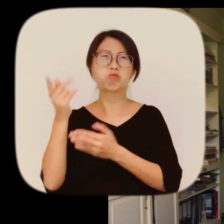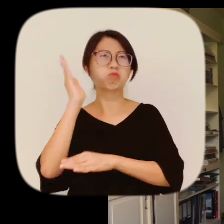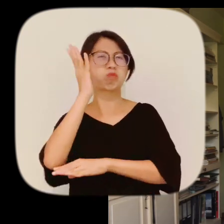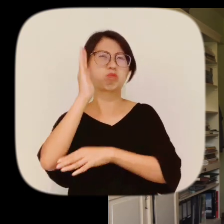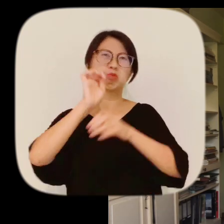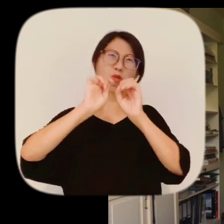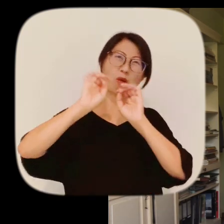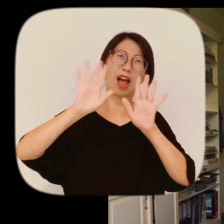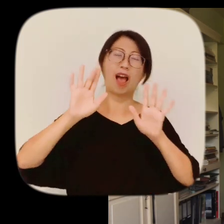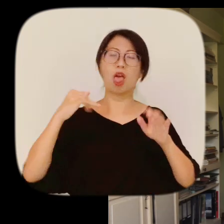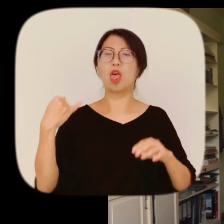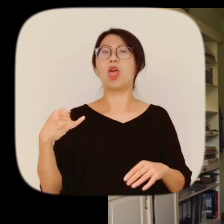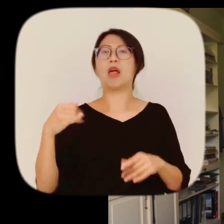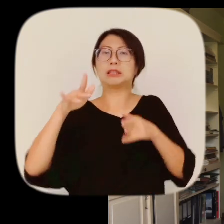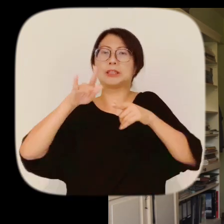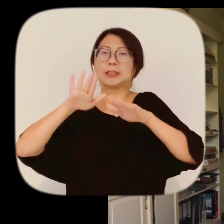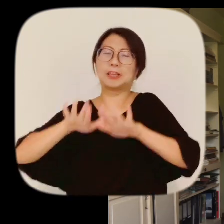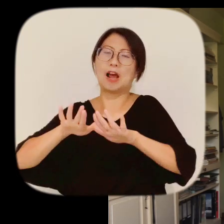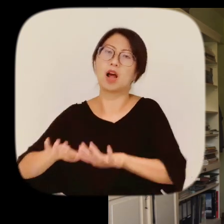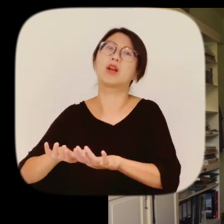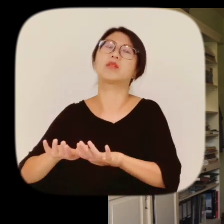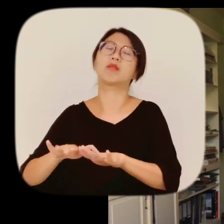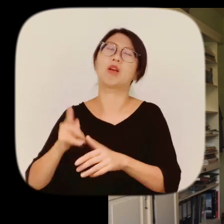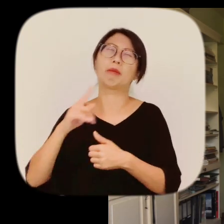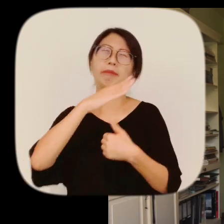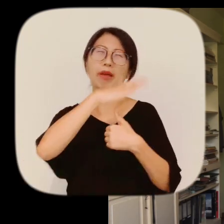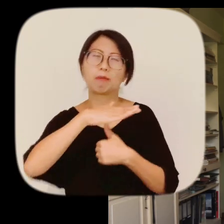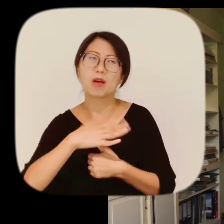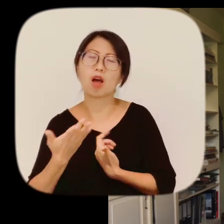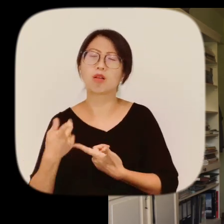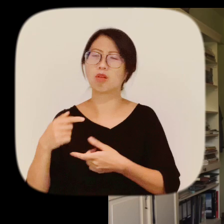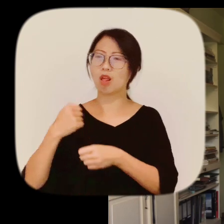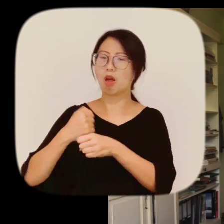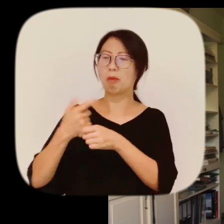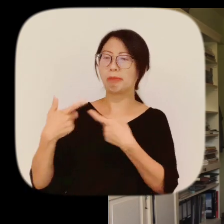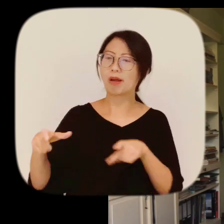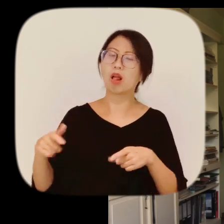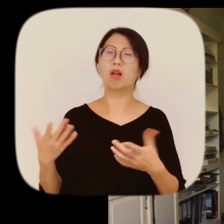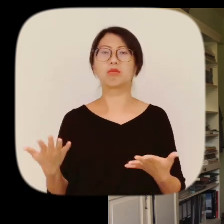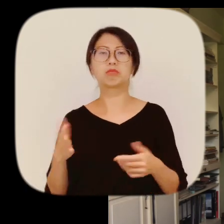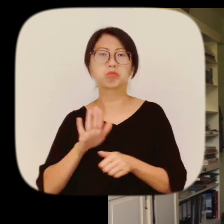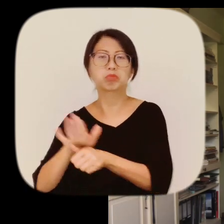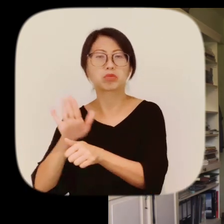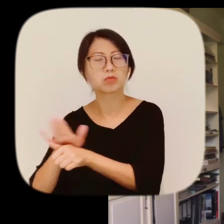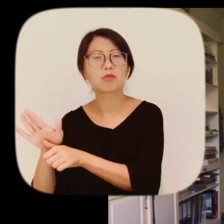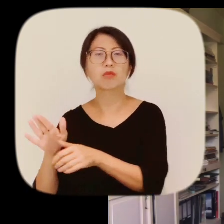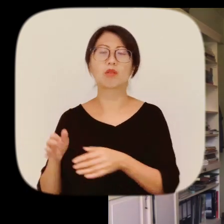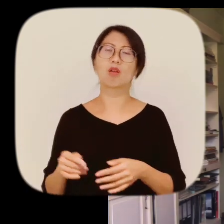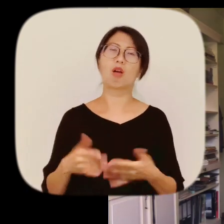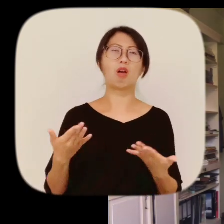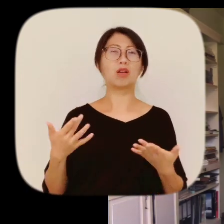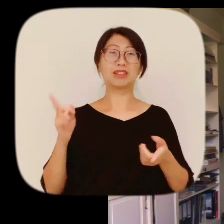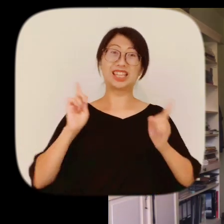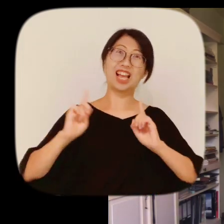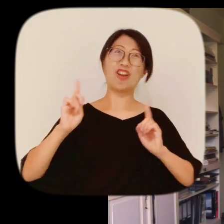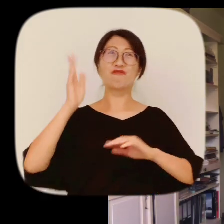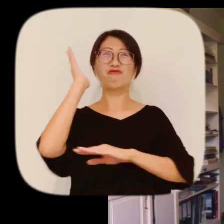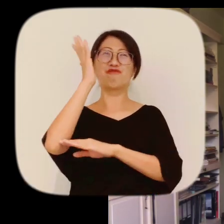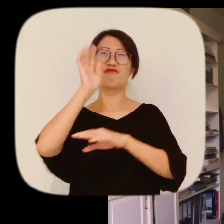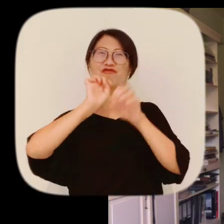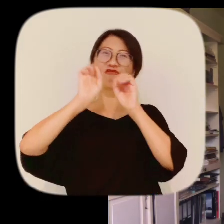知识分子在这样的过程里面受到压迫或者可能失去了工作或者不能做好像以前那样